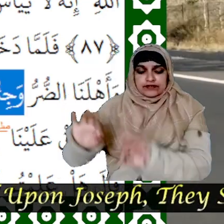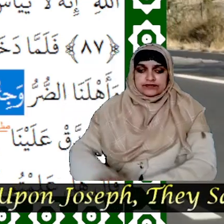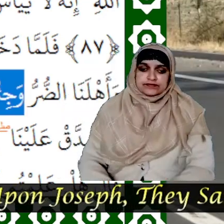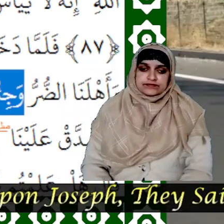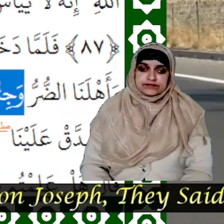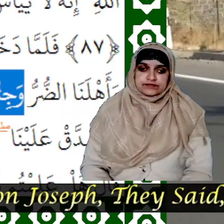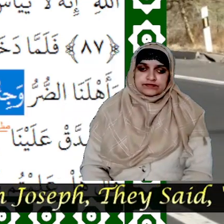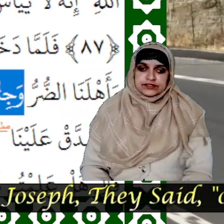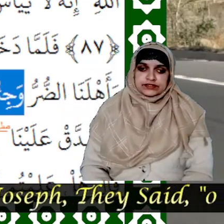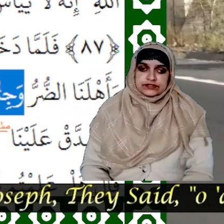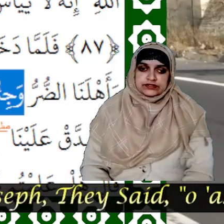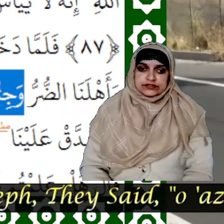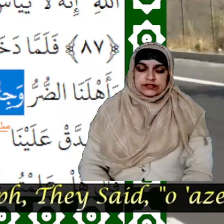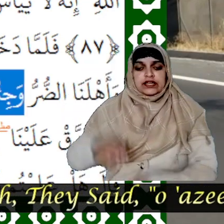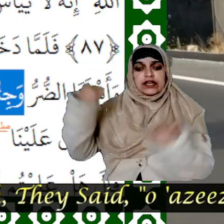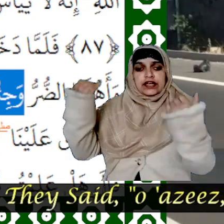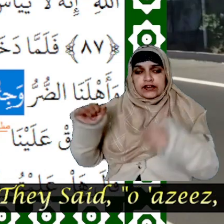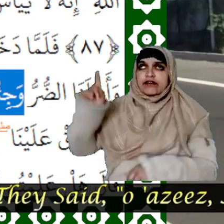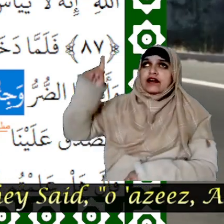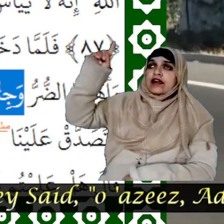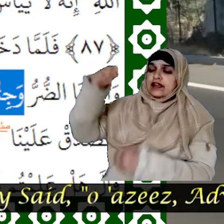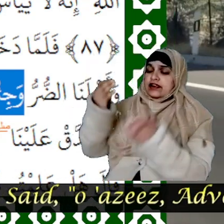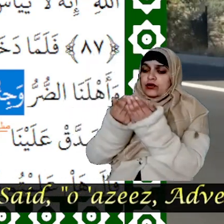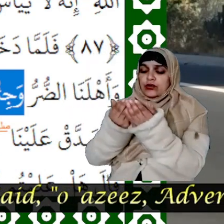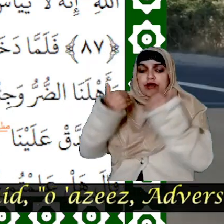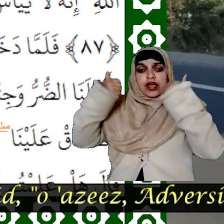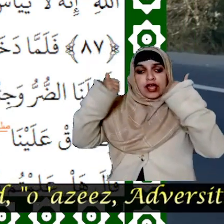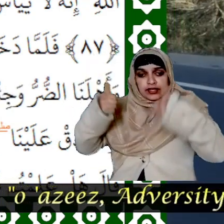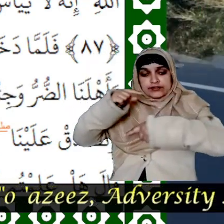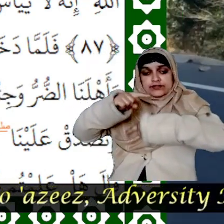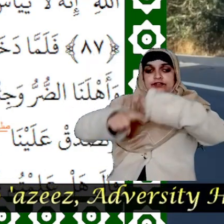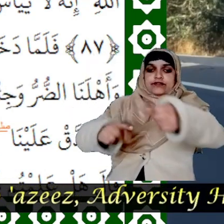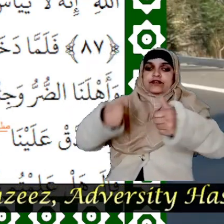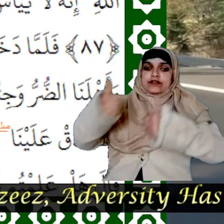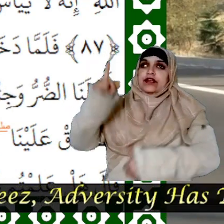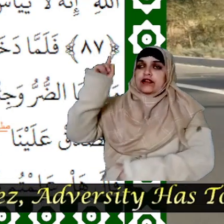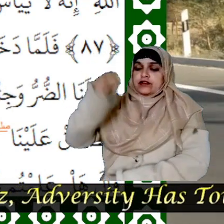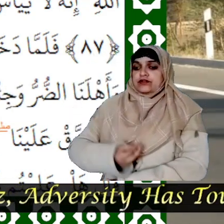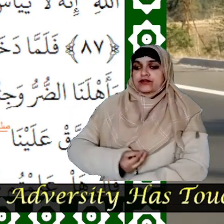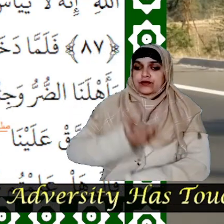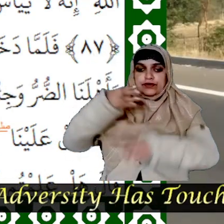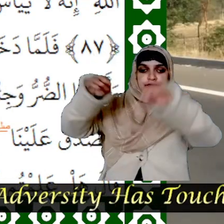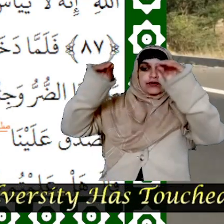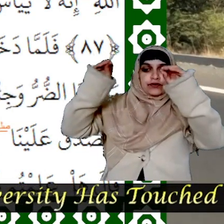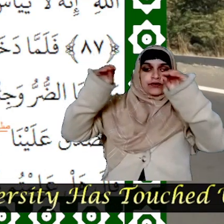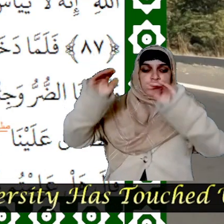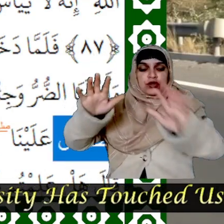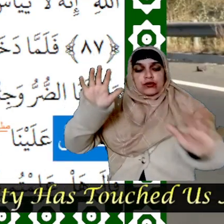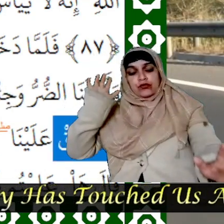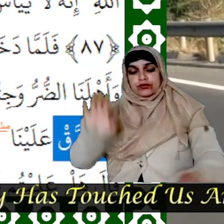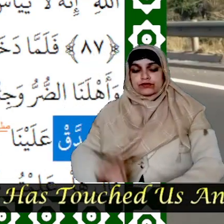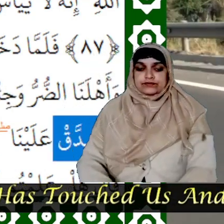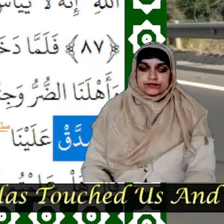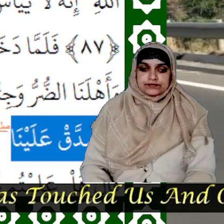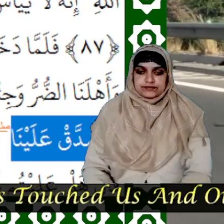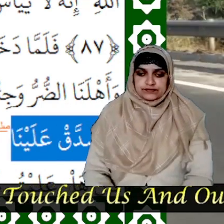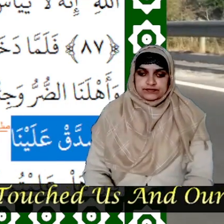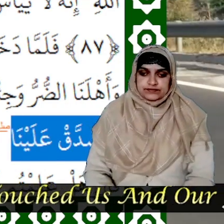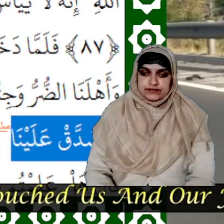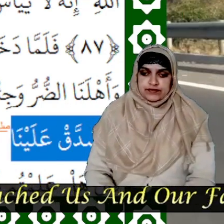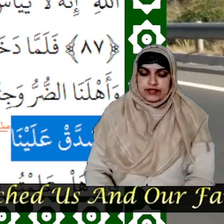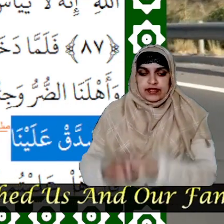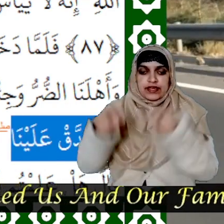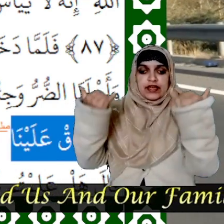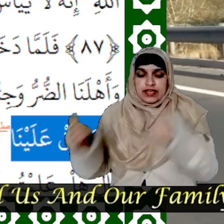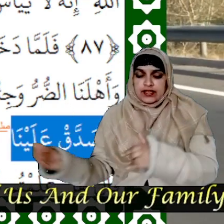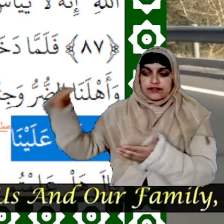فرنكاته مالق كيمان قمن سنيني رفني فأوفلنا الكيل سفرين نوغوتي خانمان